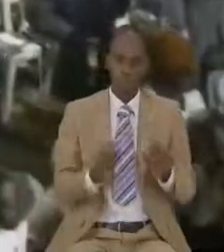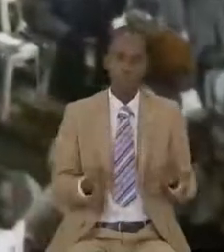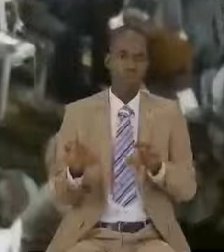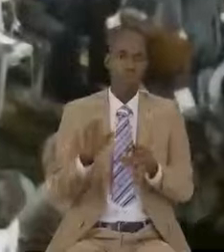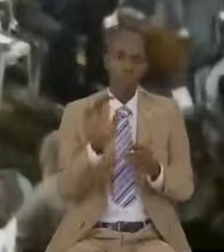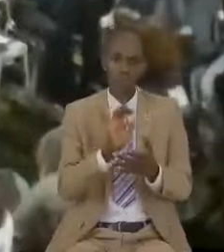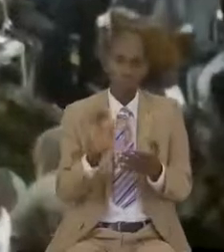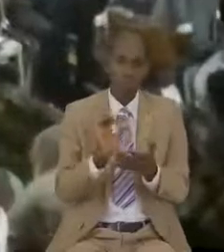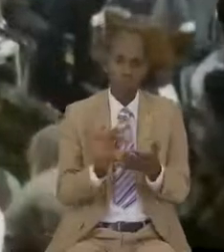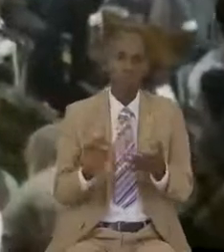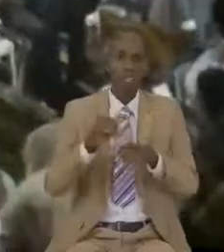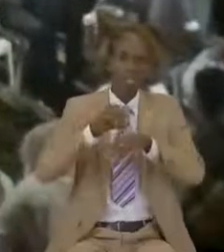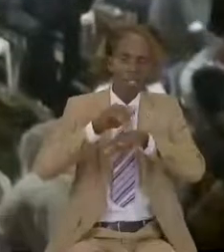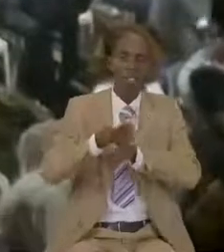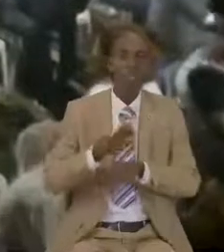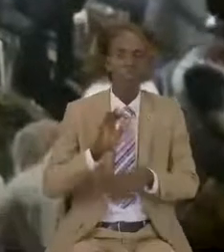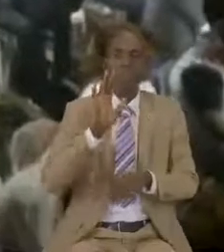Et vous qui venez de venir,